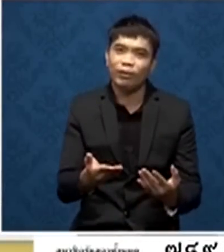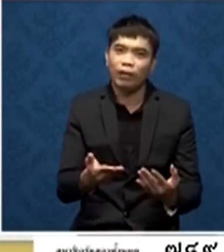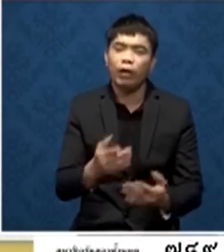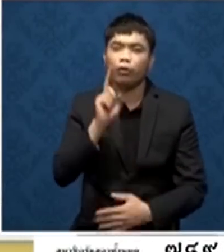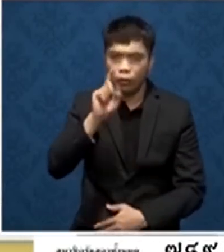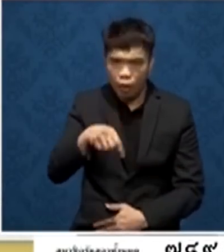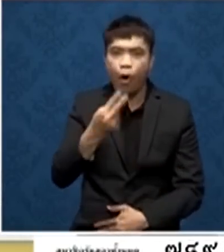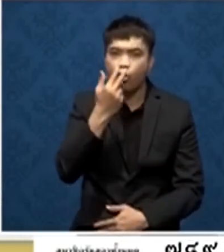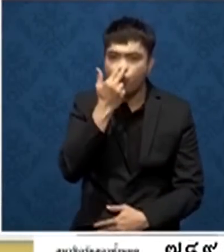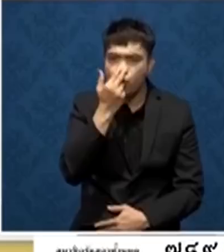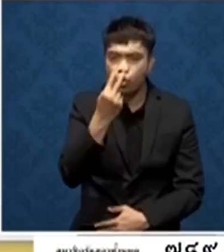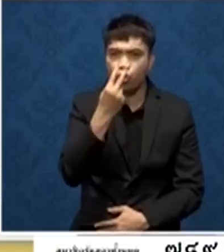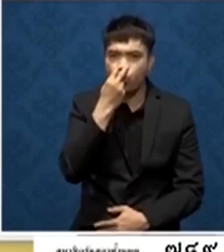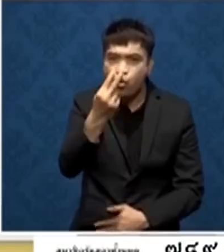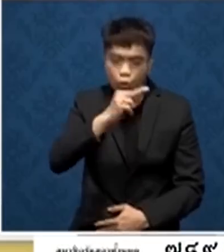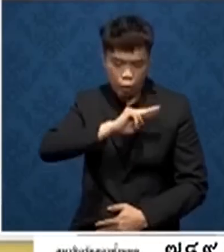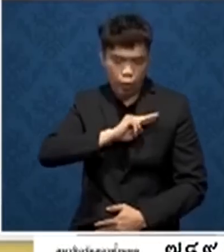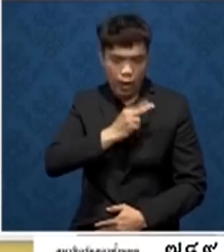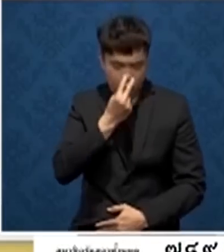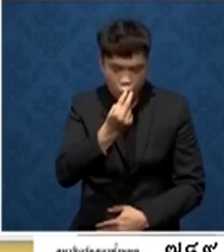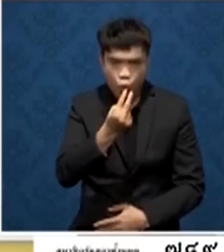ได้ดูตัวเองนะครับ